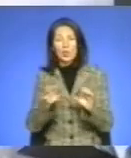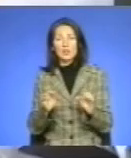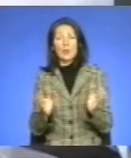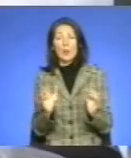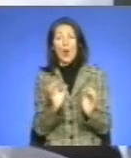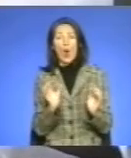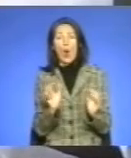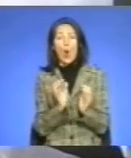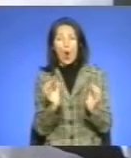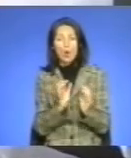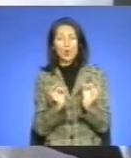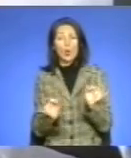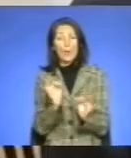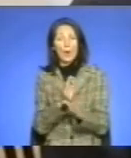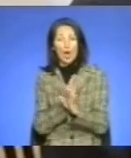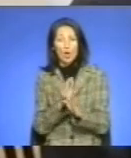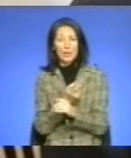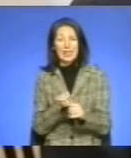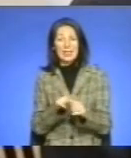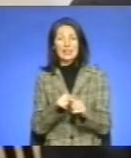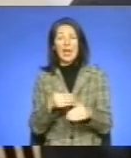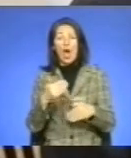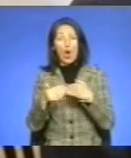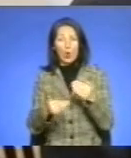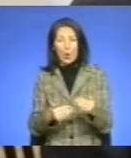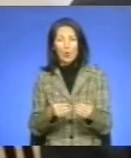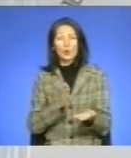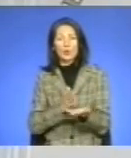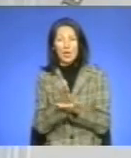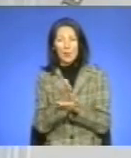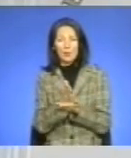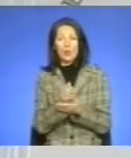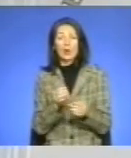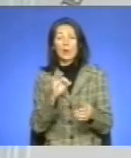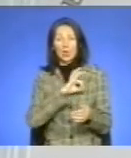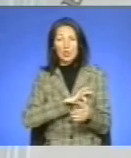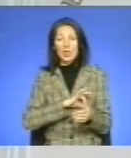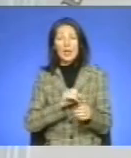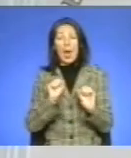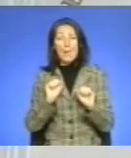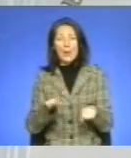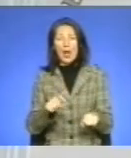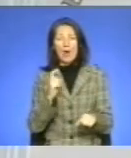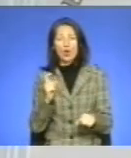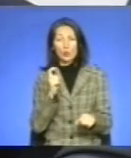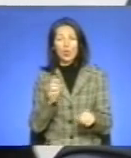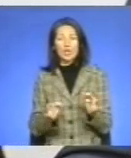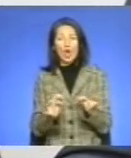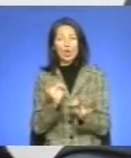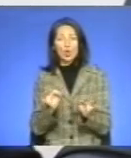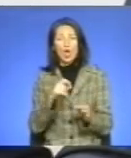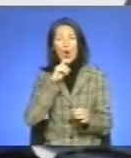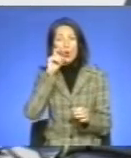природного середовища. Це вагомий крок у напрямку єдності застосування нормативного права в господарських судах України.